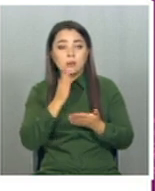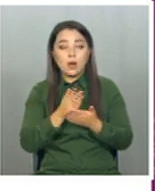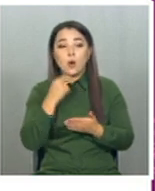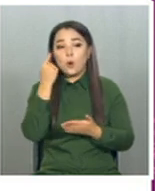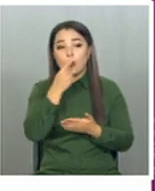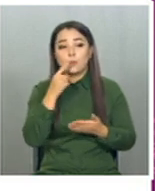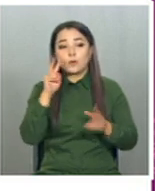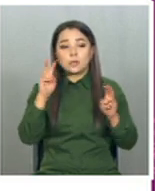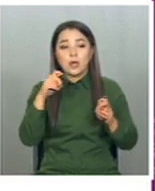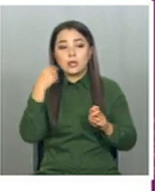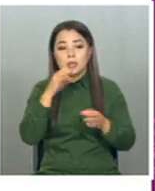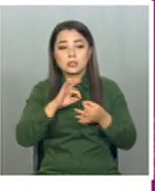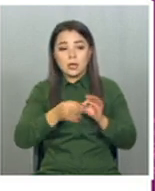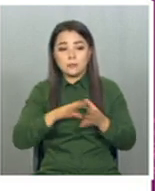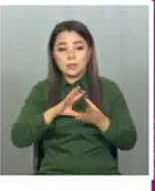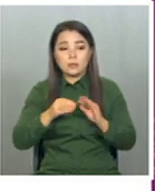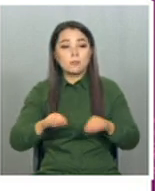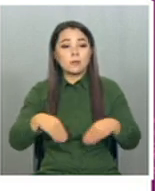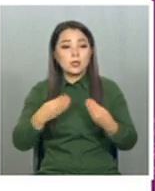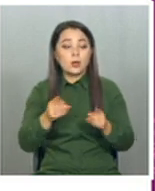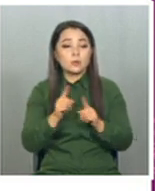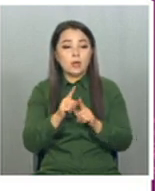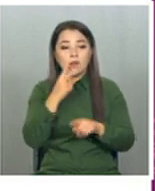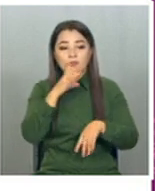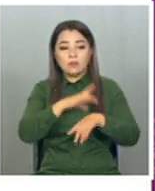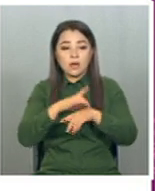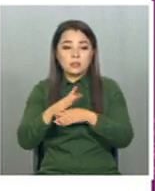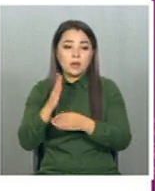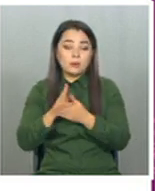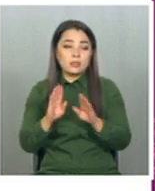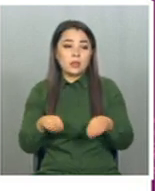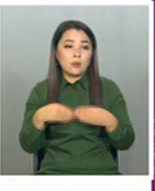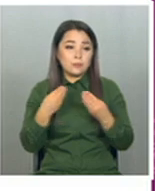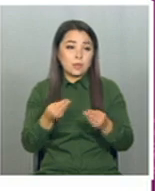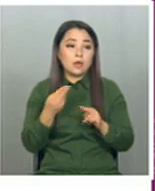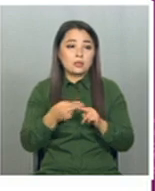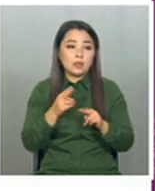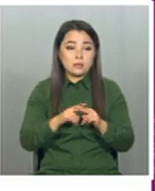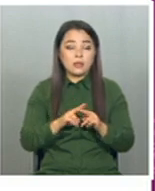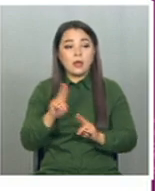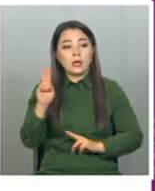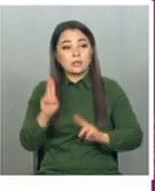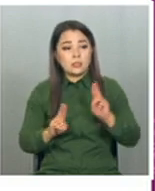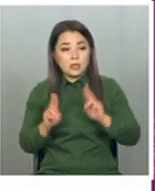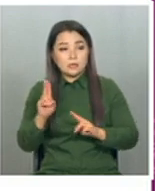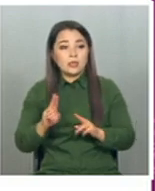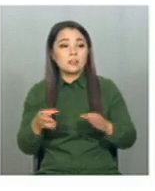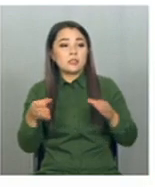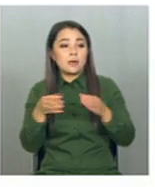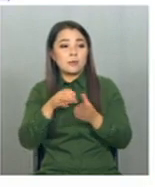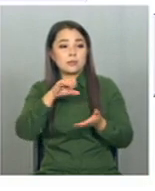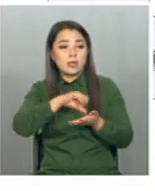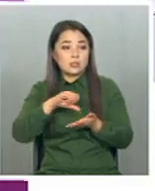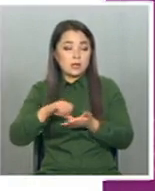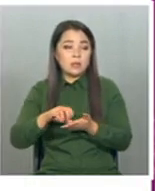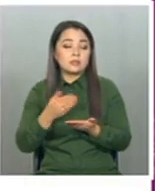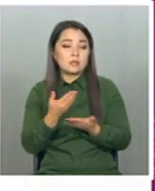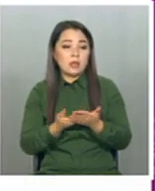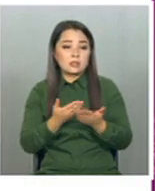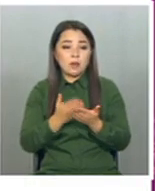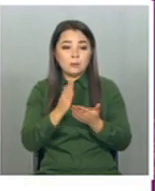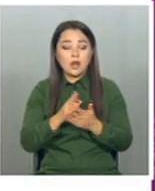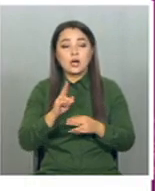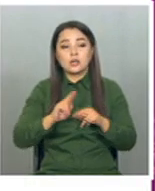Образдың түрлерін – белгілеудің бірнеше факторлары бар. Олар әдістік, тектік, тәсілдік.